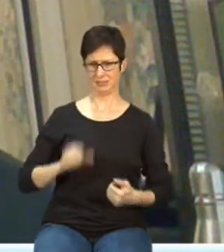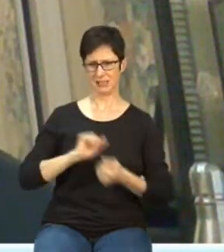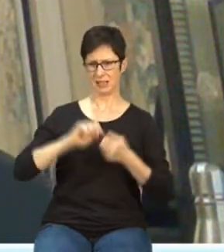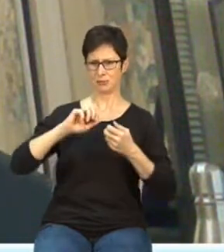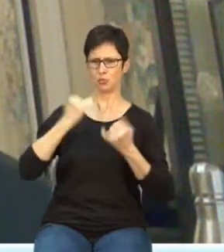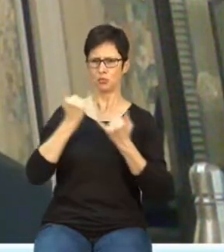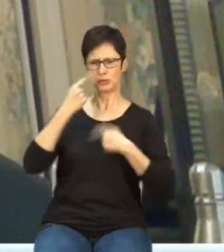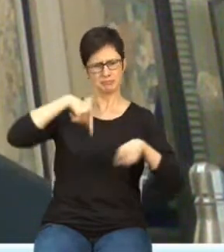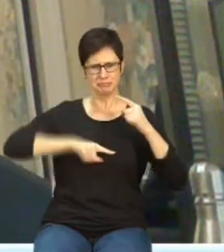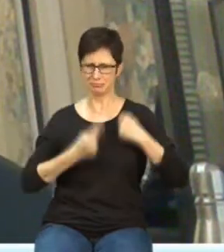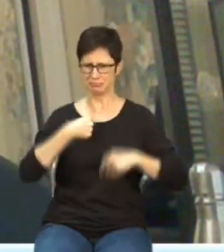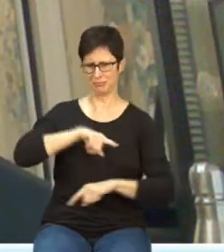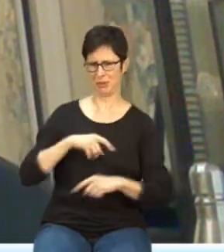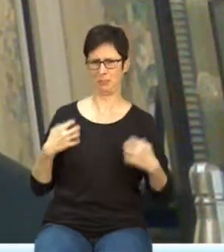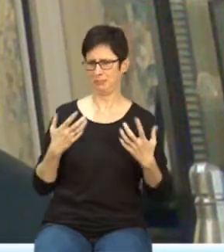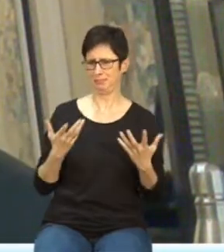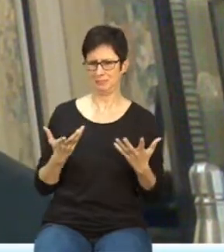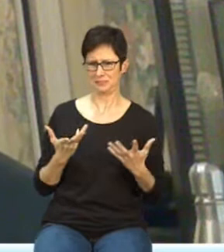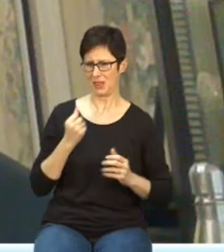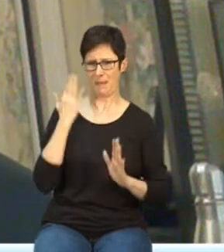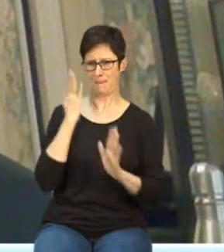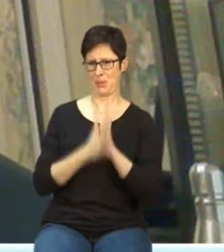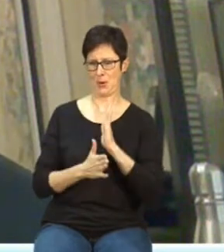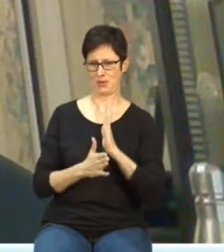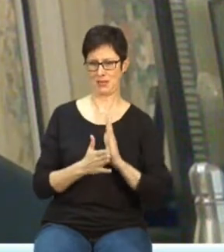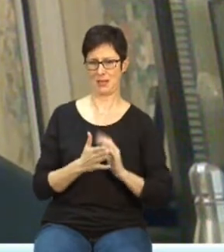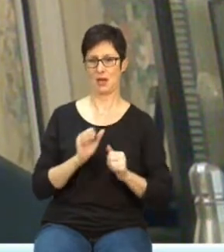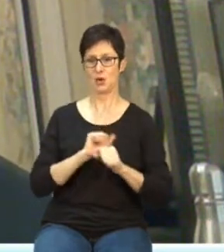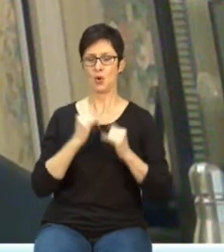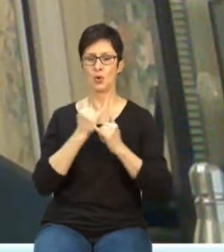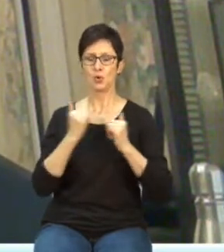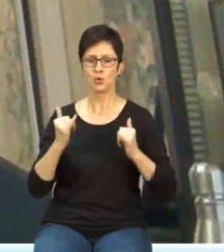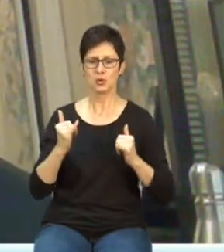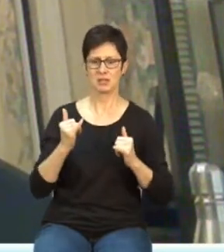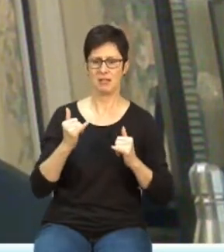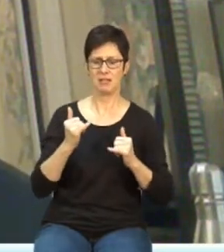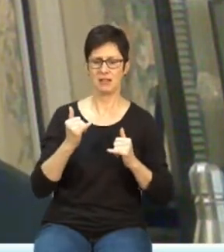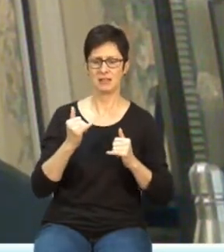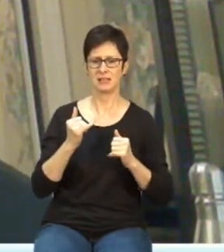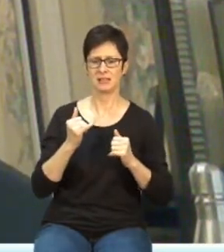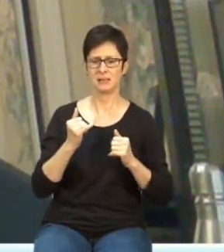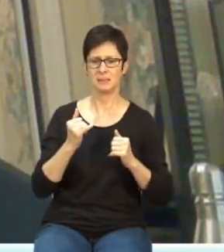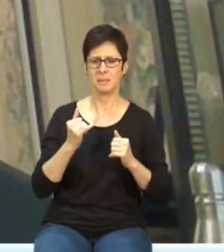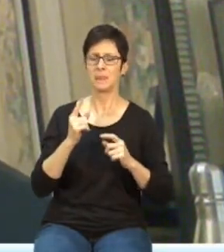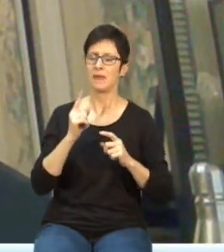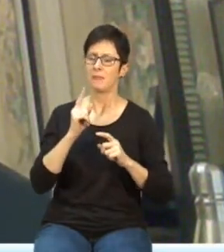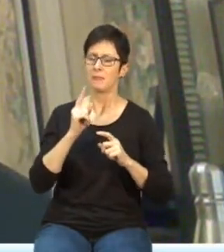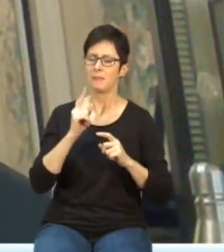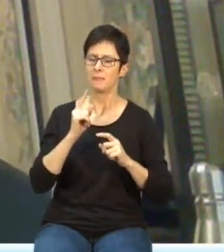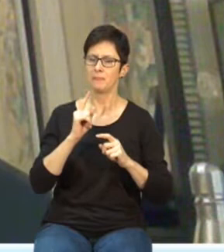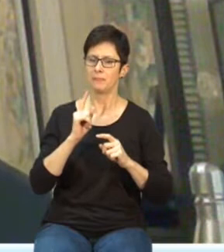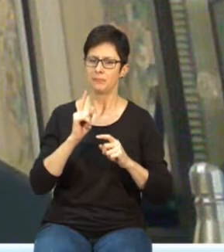bardzo złożone aspekty biologiczne Są też pewne kwestie inżynieryjne Wielu naukowców